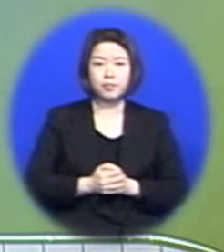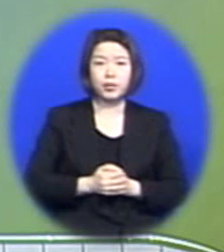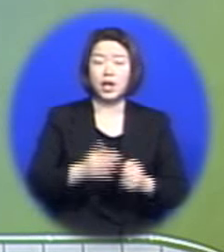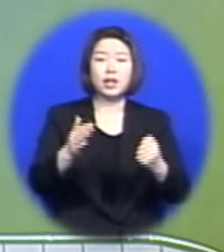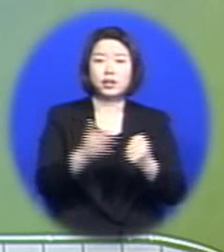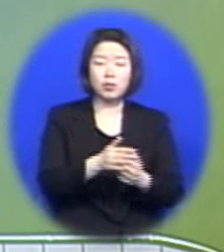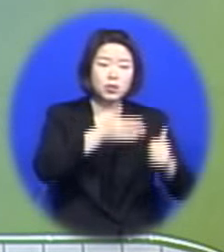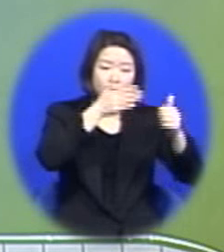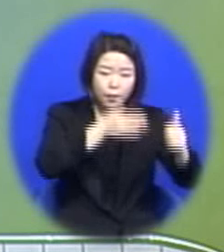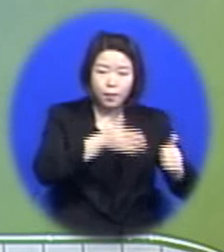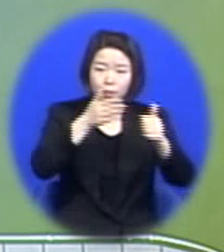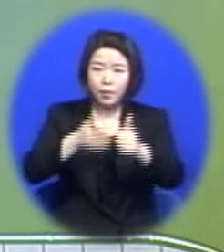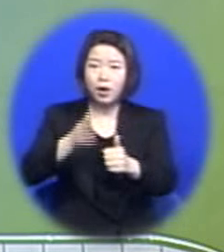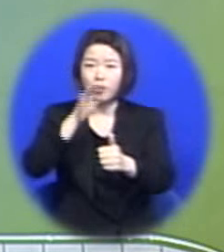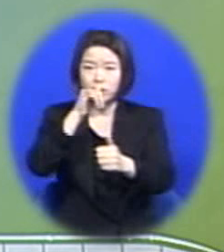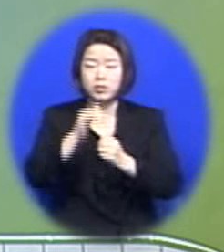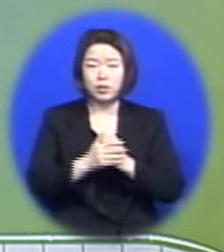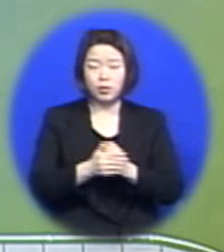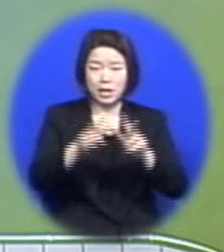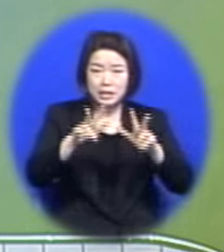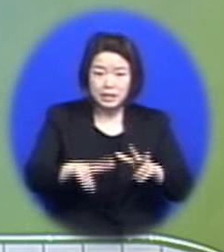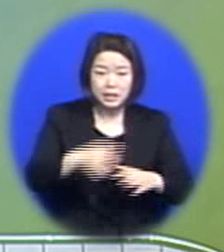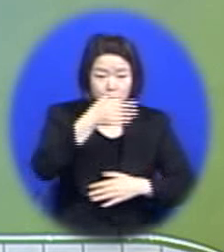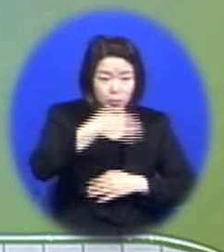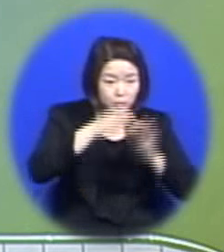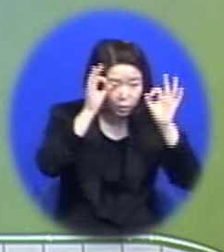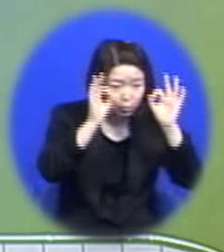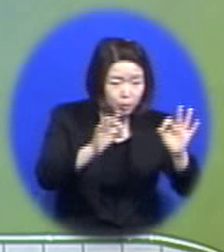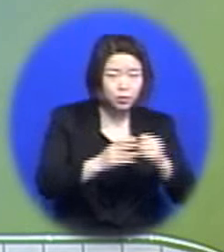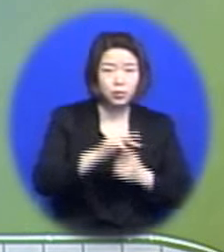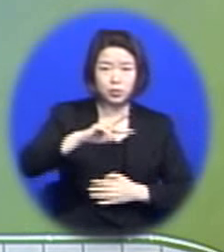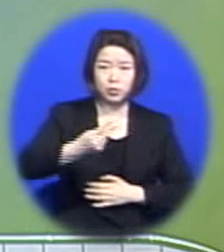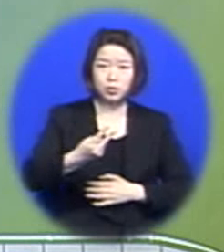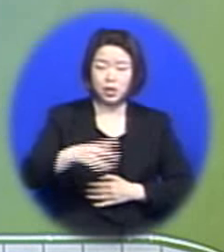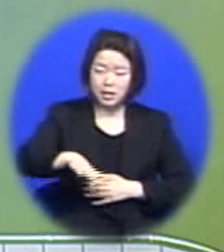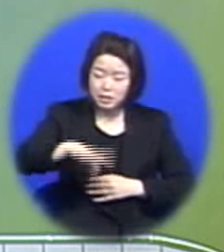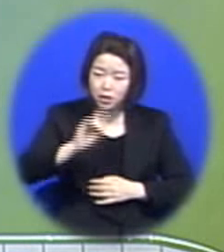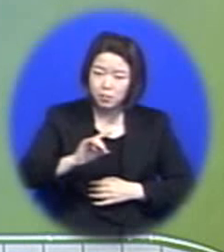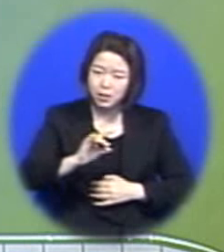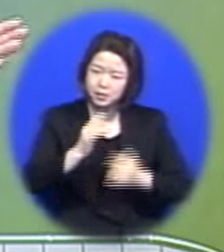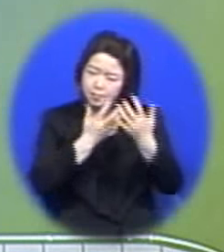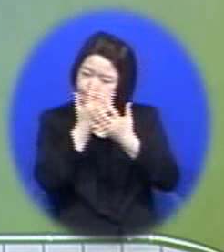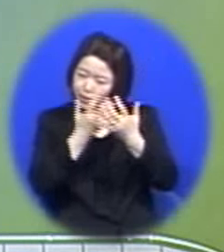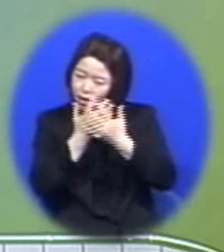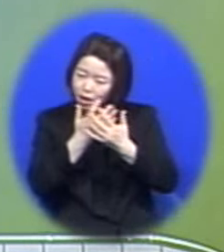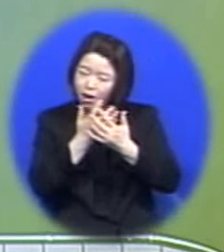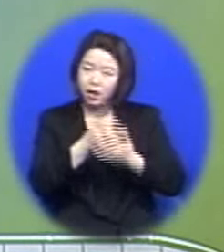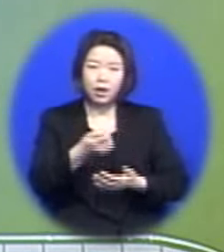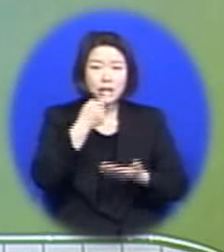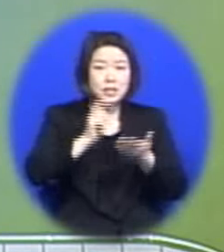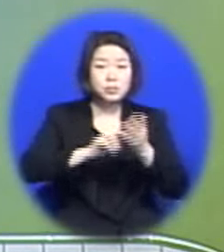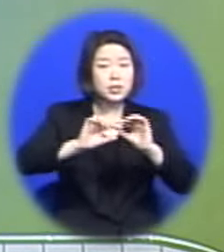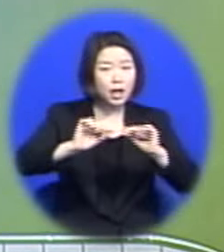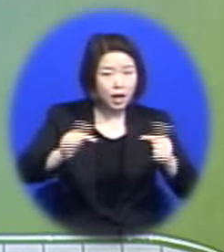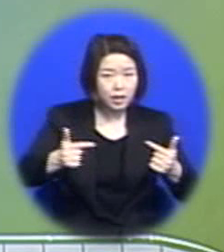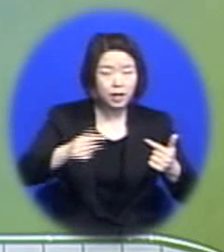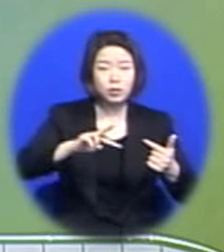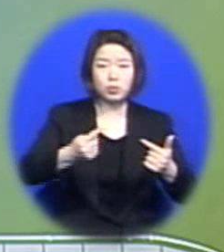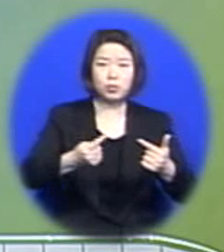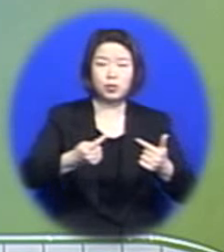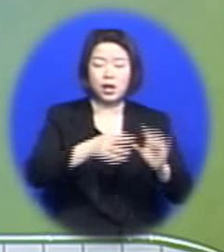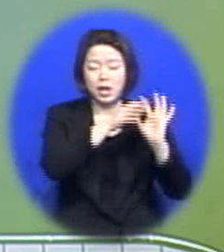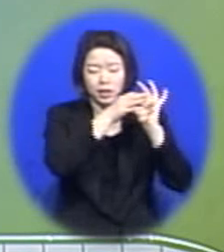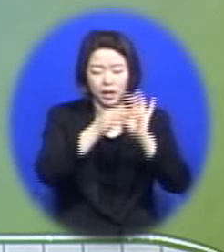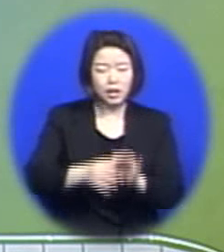그러니까 고뇌하는 거예요. 지금은 좀 힘들어 보이고, 처음에는 좀 어색해 보이고 힘들어 보이고 어설퍼 보이고, 해보시라고